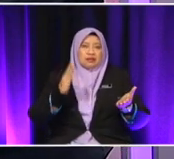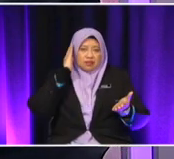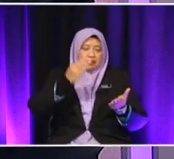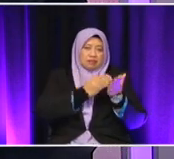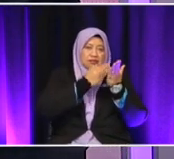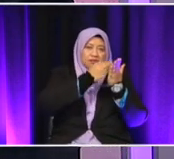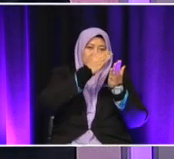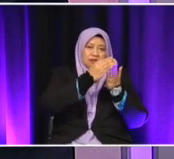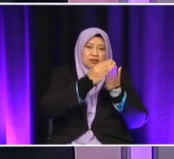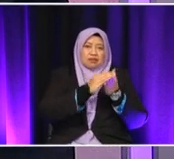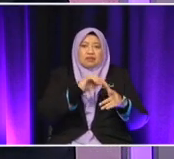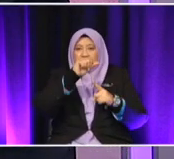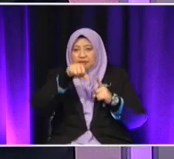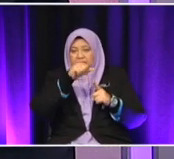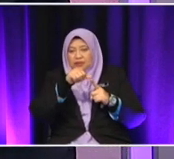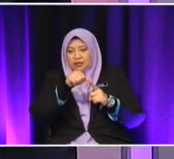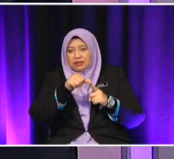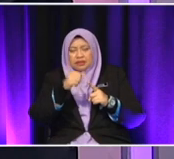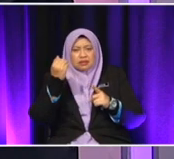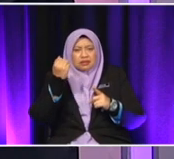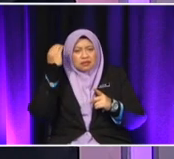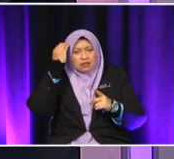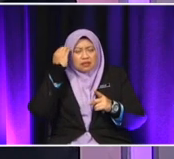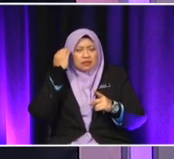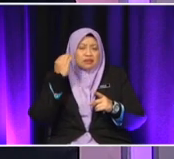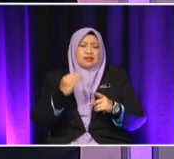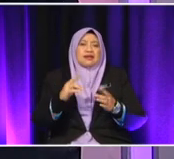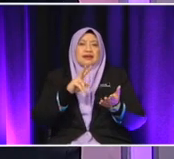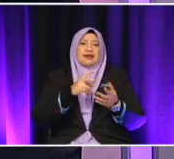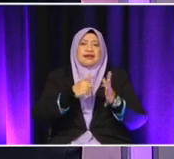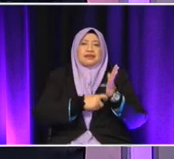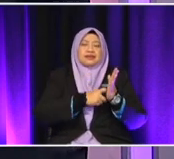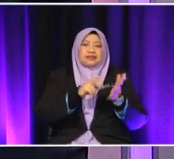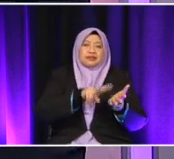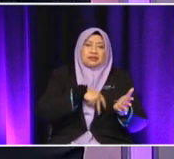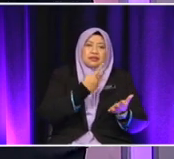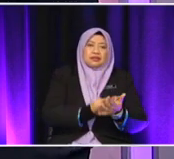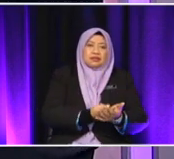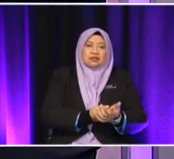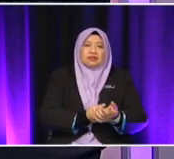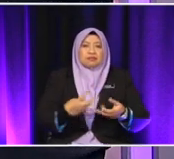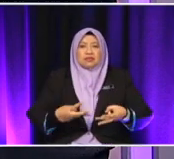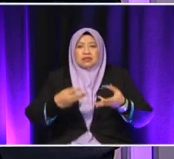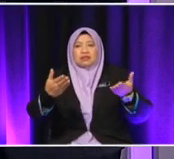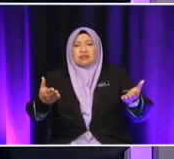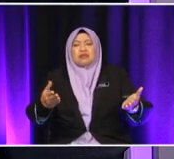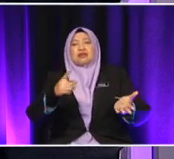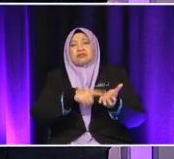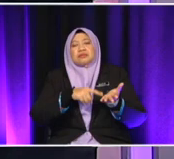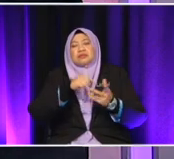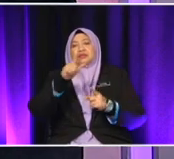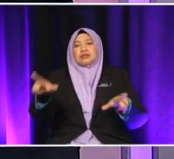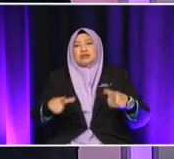seterusnya apabila dijalankan harga jatuh pada masa depan apa berlaku kepada penawaran harga